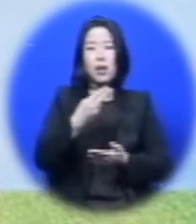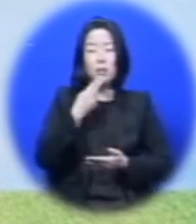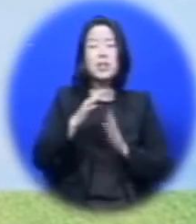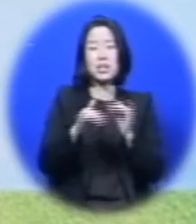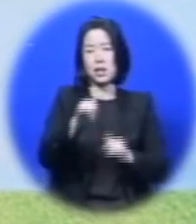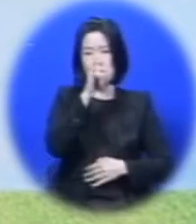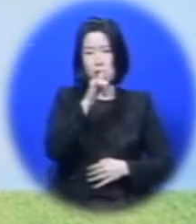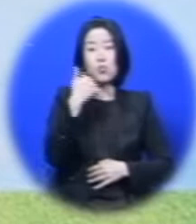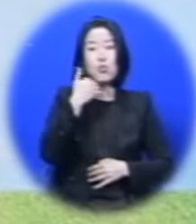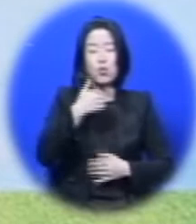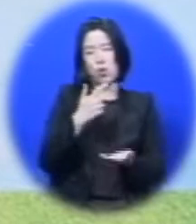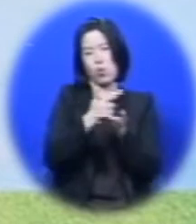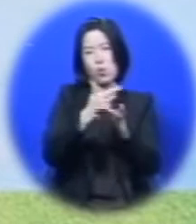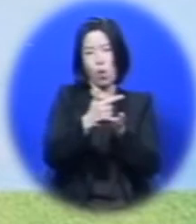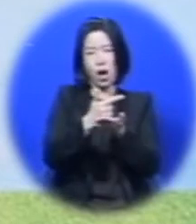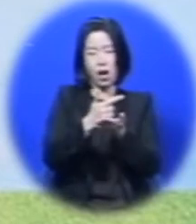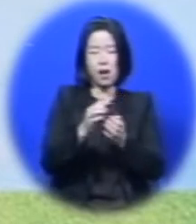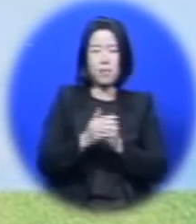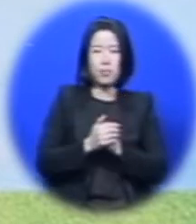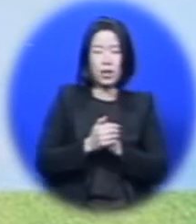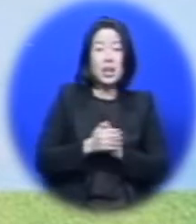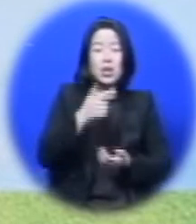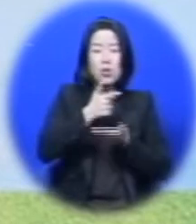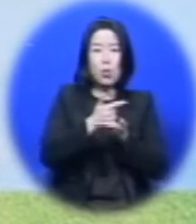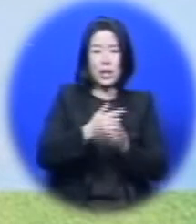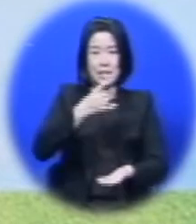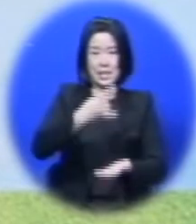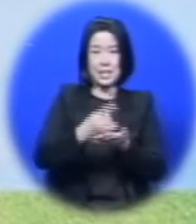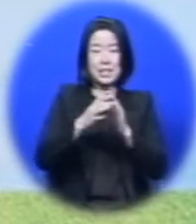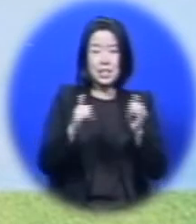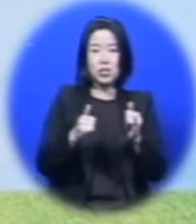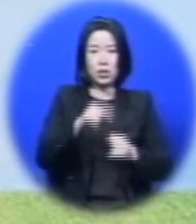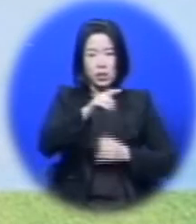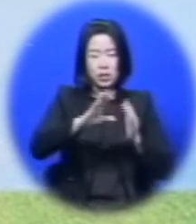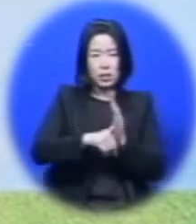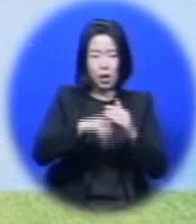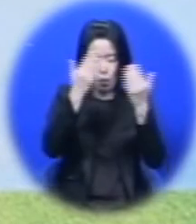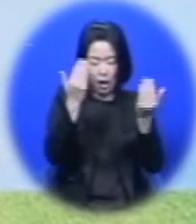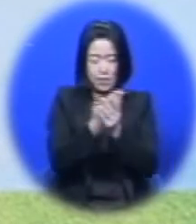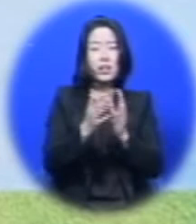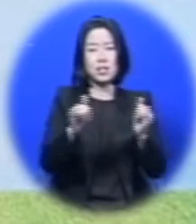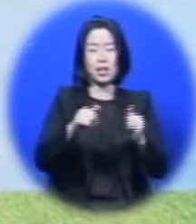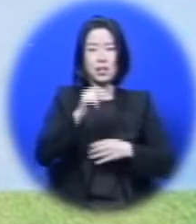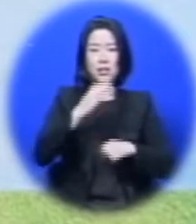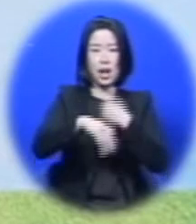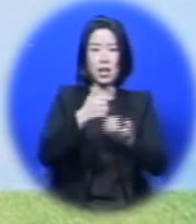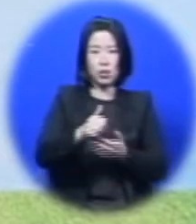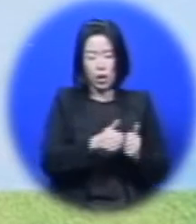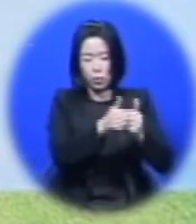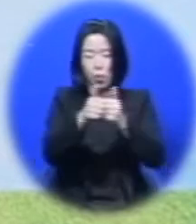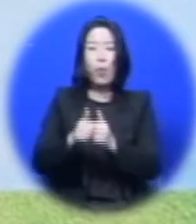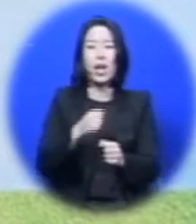있었어요. 노아입니다. 노아는 의인이요 당대의 완전한 자라 그는 하나님과 동행하였으며.